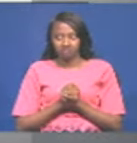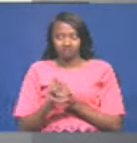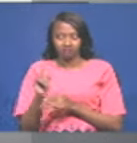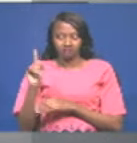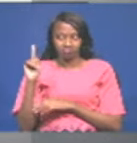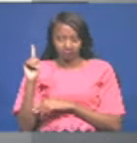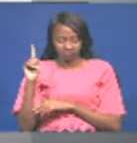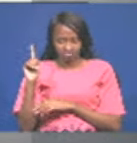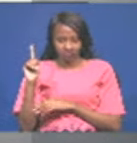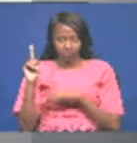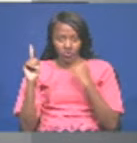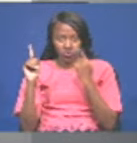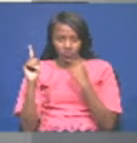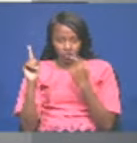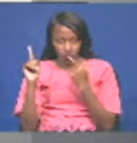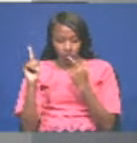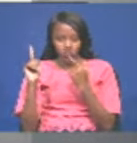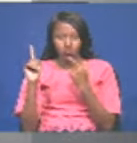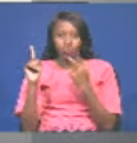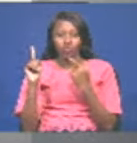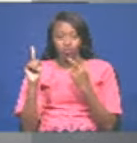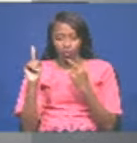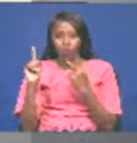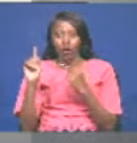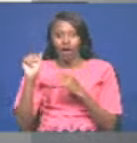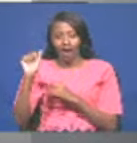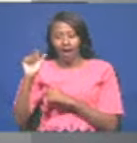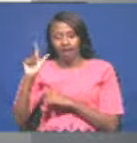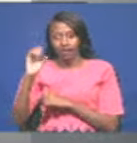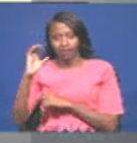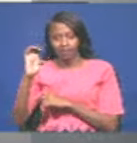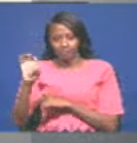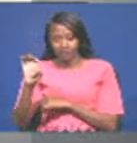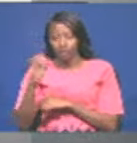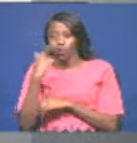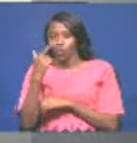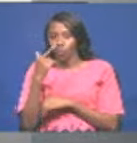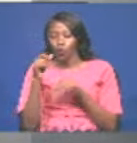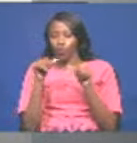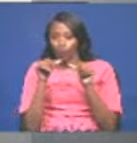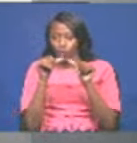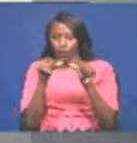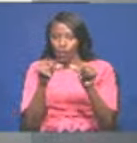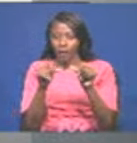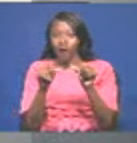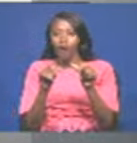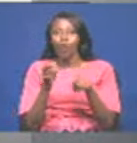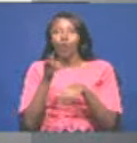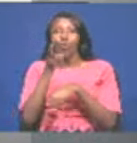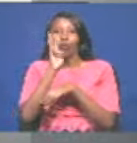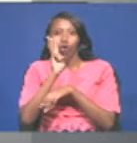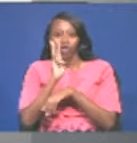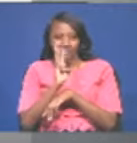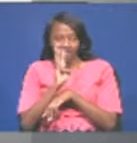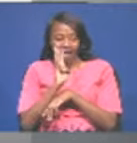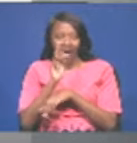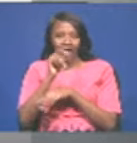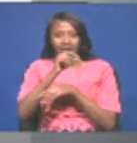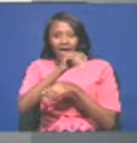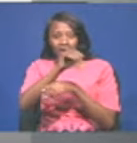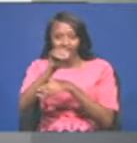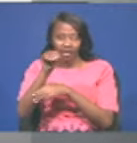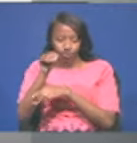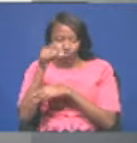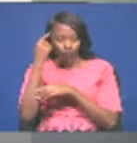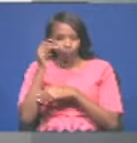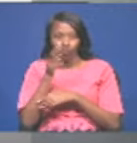Huyo tunaimona hapo basi ni Alice Wahome ambaye atakuwa ni waziri wa maji na vile vile unyunyuziaji katika baraza hilo